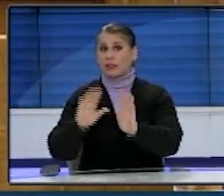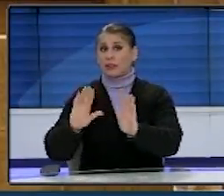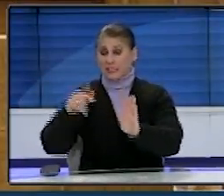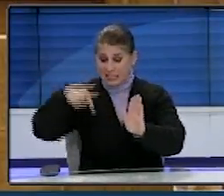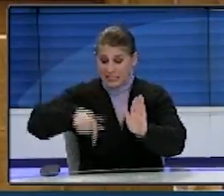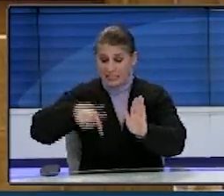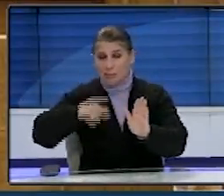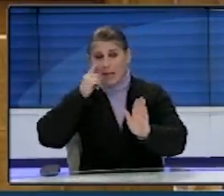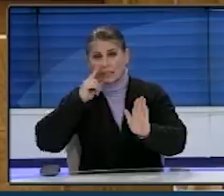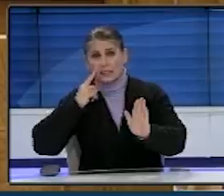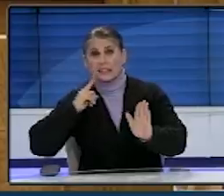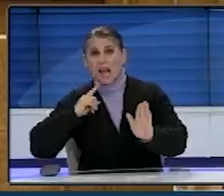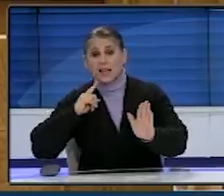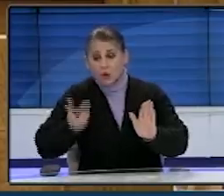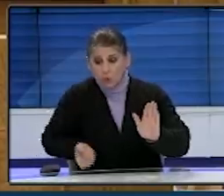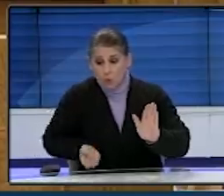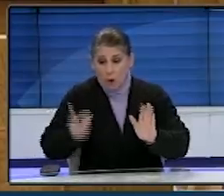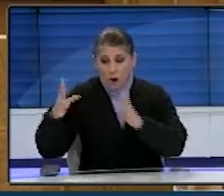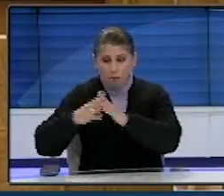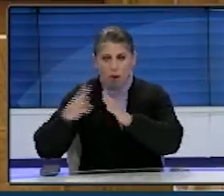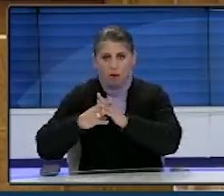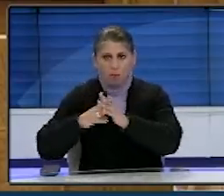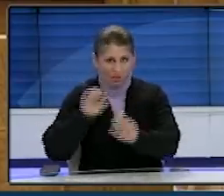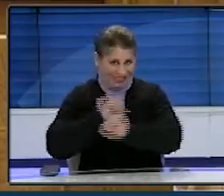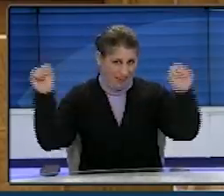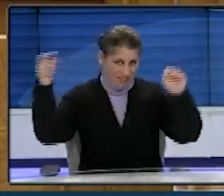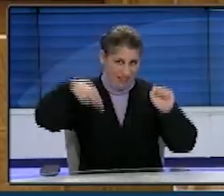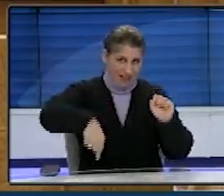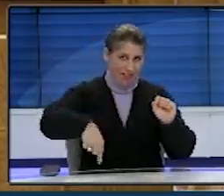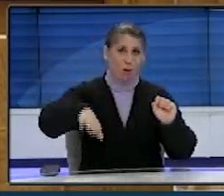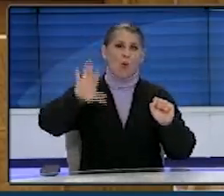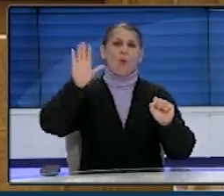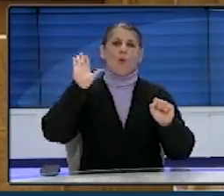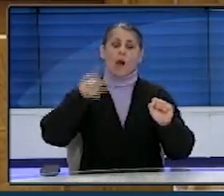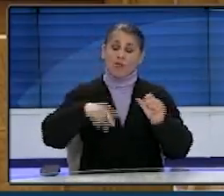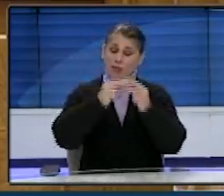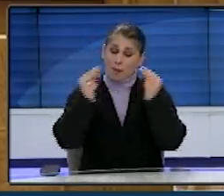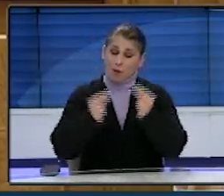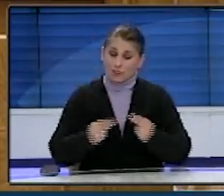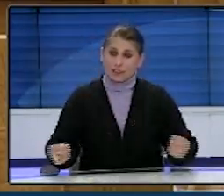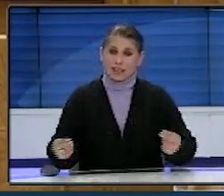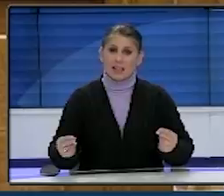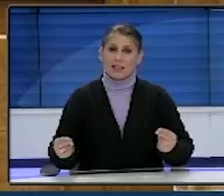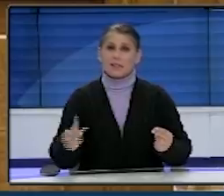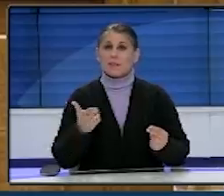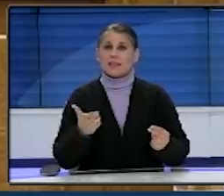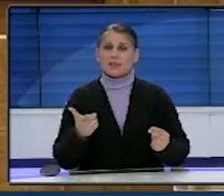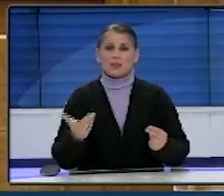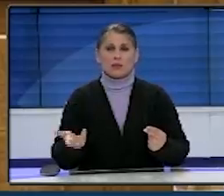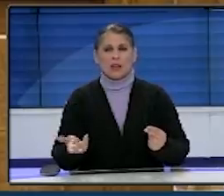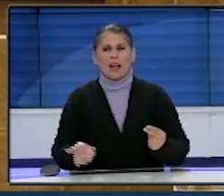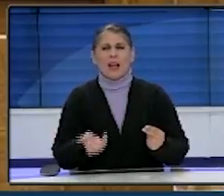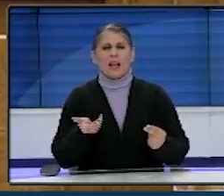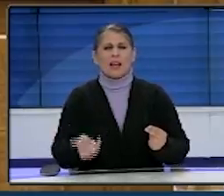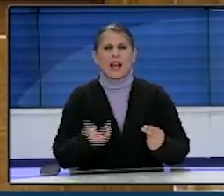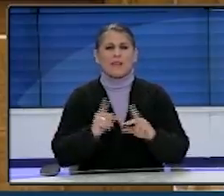η σημερινή τραγική εξέλιξη δεν έπεσε από τον ουρανό, αλλά είναι και συνέπεια της καύσιμης ύλης